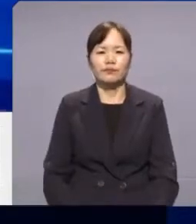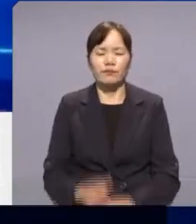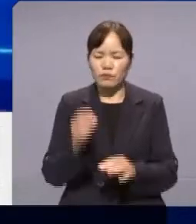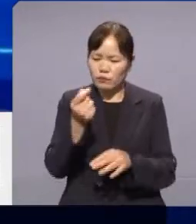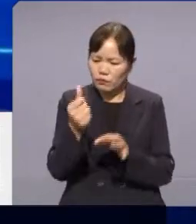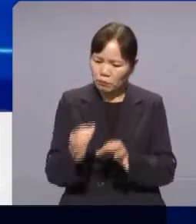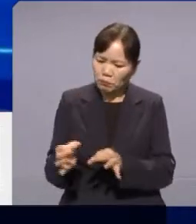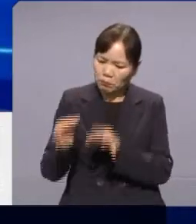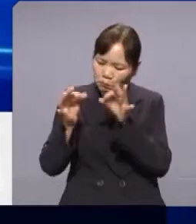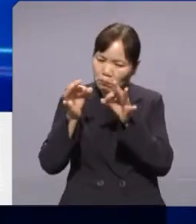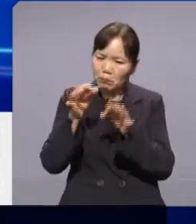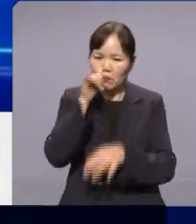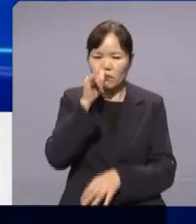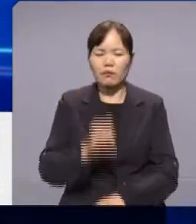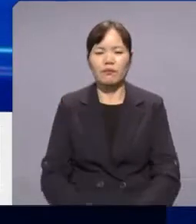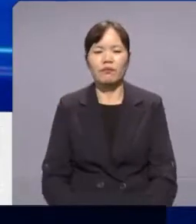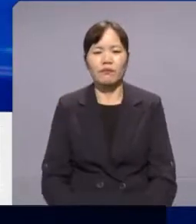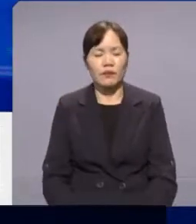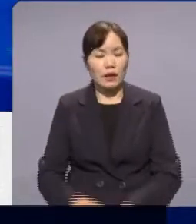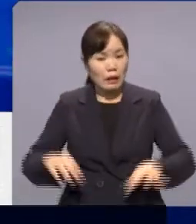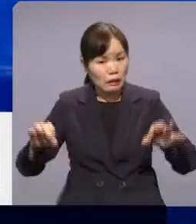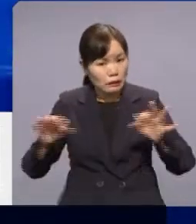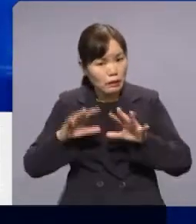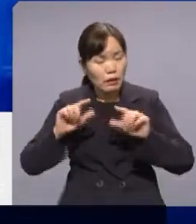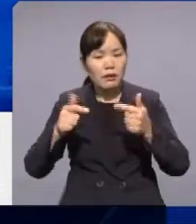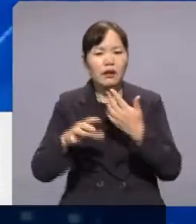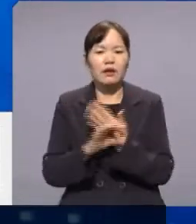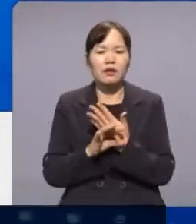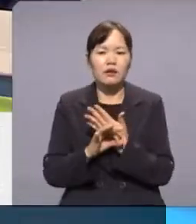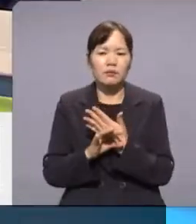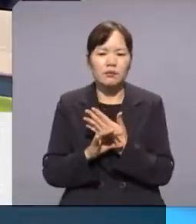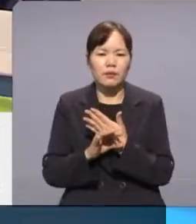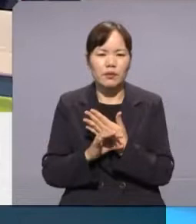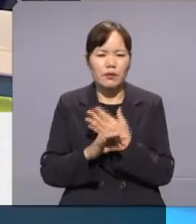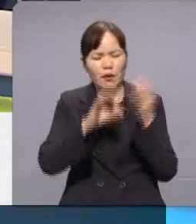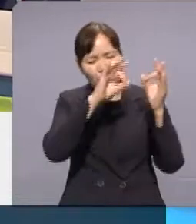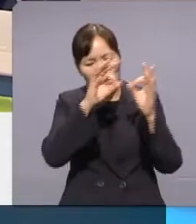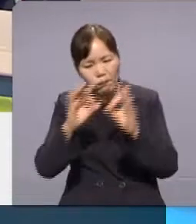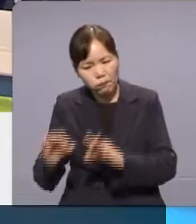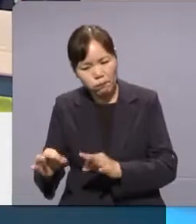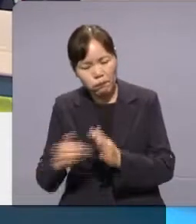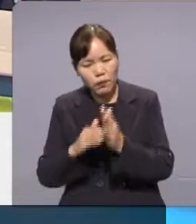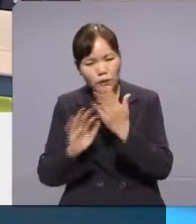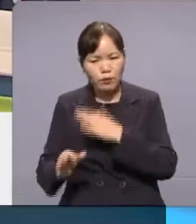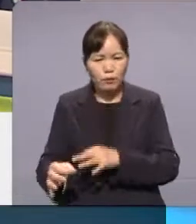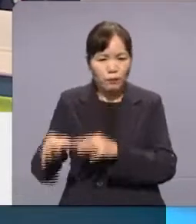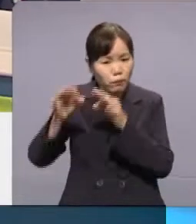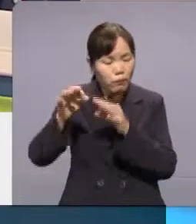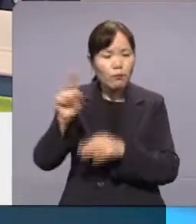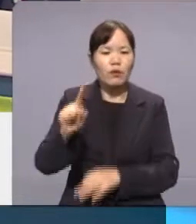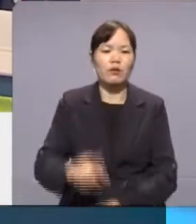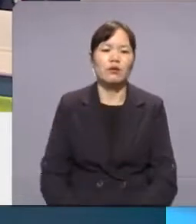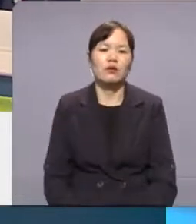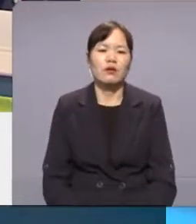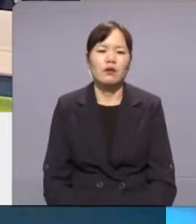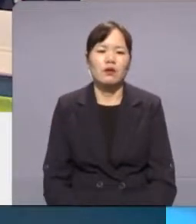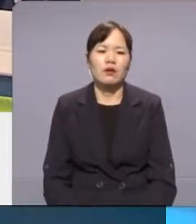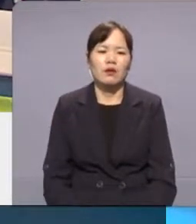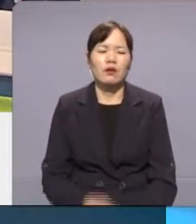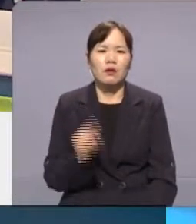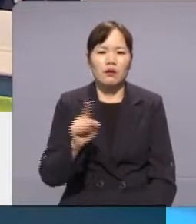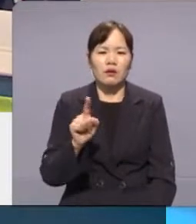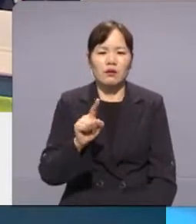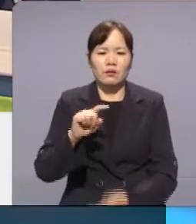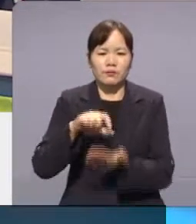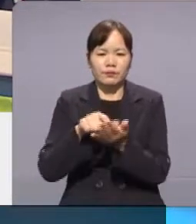모습을 보여줬습니다. 자, 일시적인 걸까요? 아니면 좀 바닥을 찍고 어느 정도는 올라갈까요? 저가 매수로 보여야 됩니다. 그러니까 네네. 이제